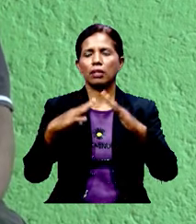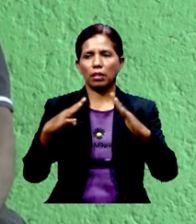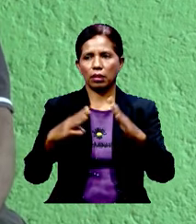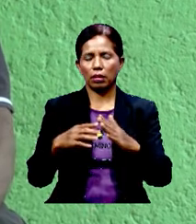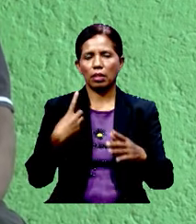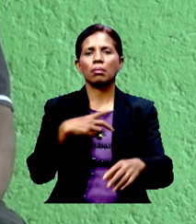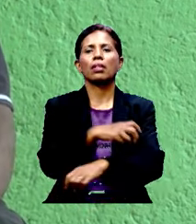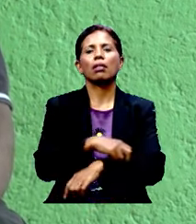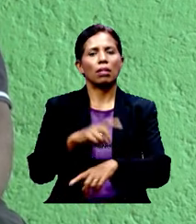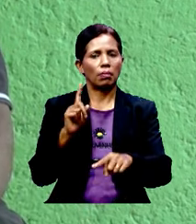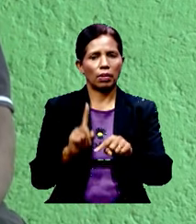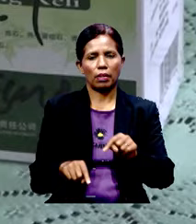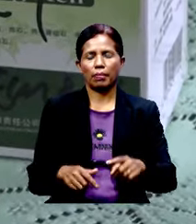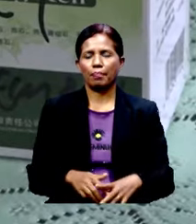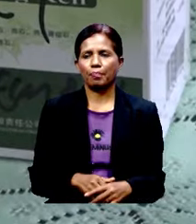nauk